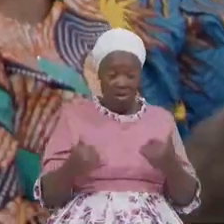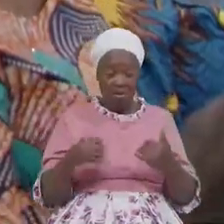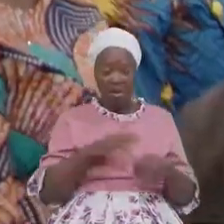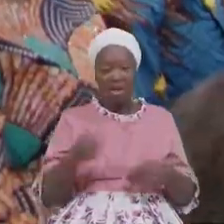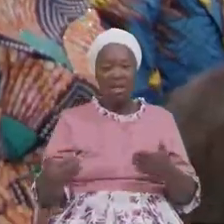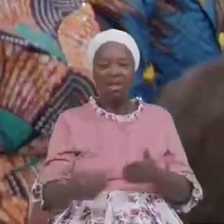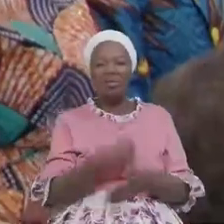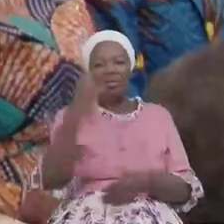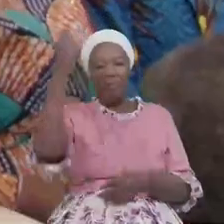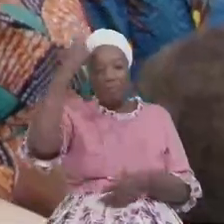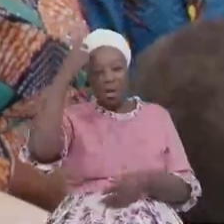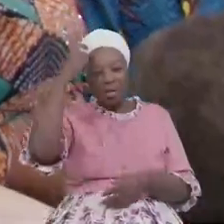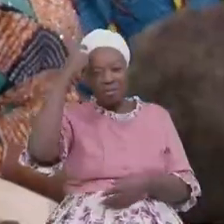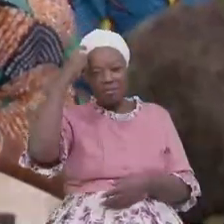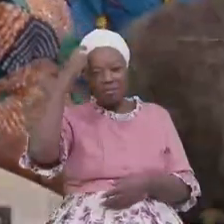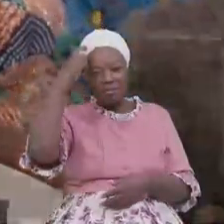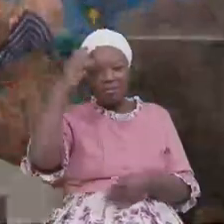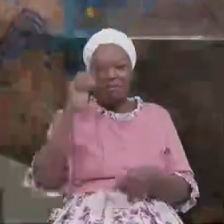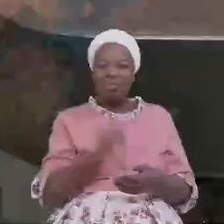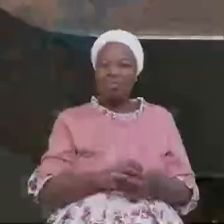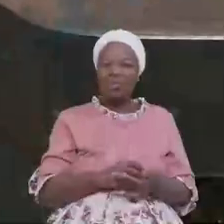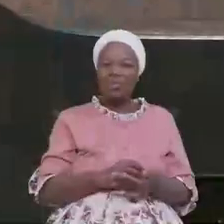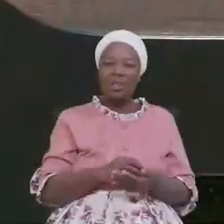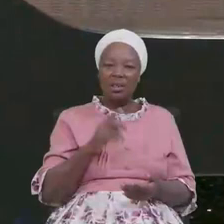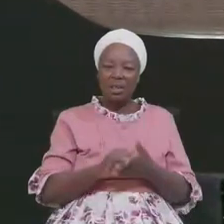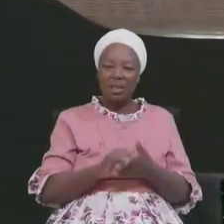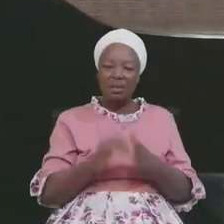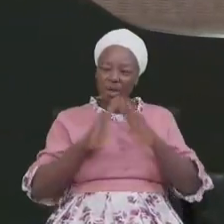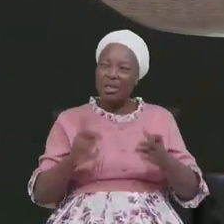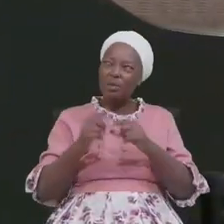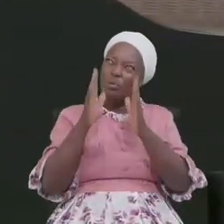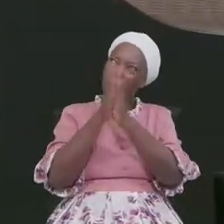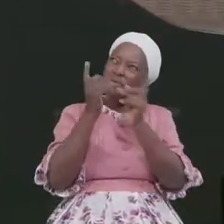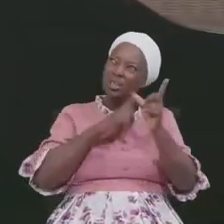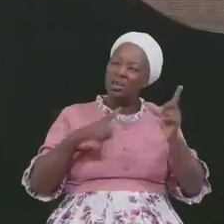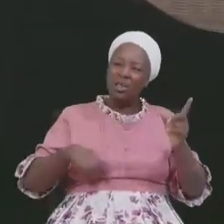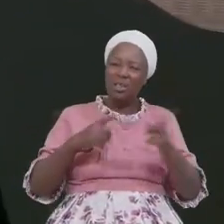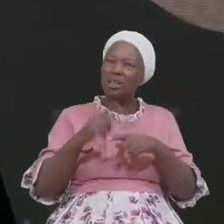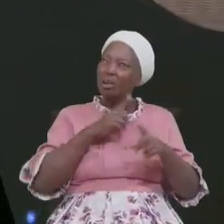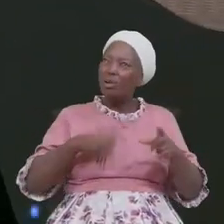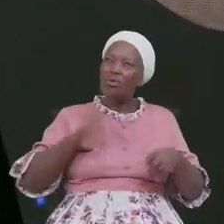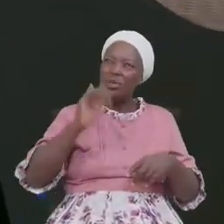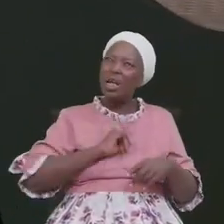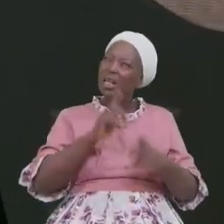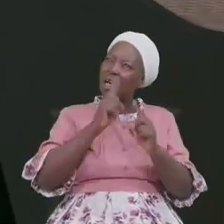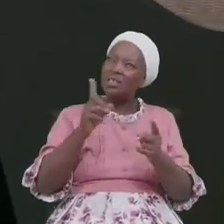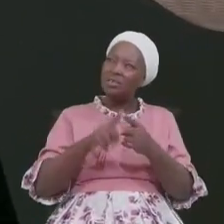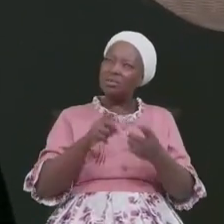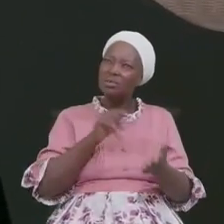pensée. Et tu parles au Seigneur. Seigneur, est-ce que je vais répondre à ceci? Et Dieu dit